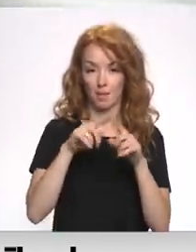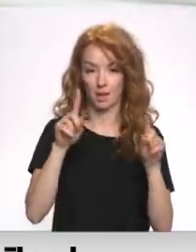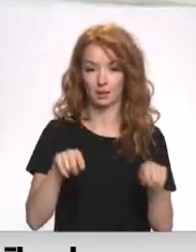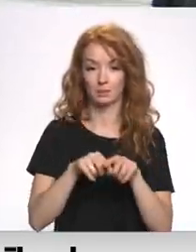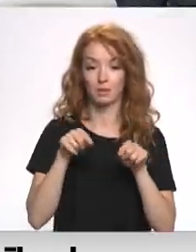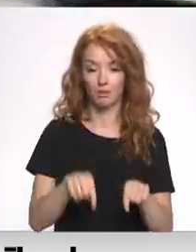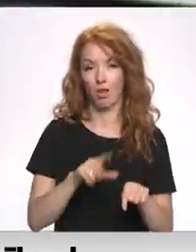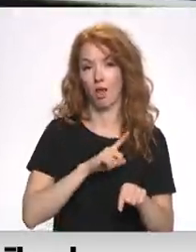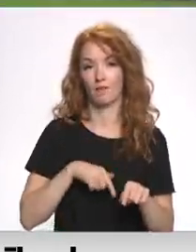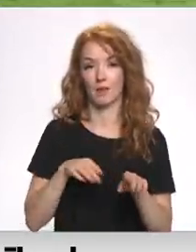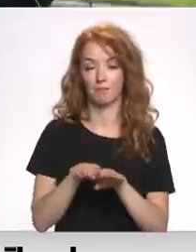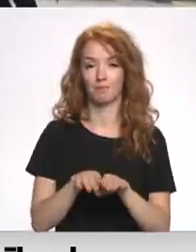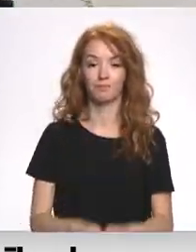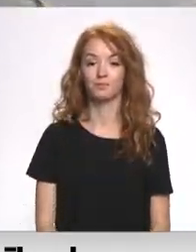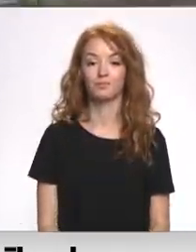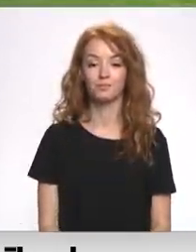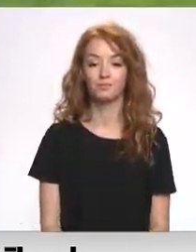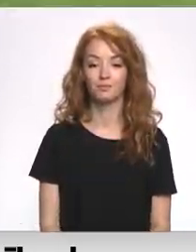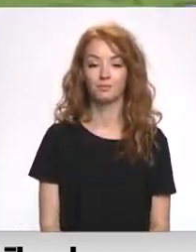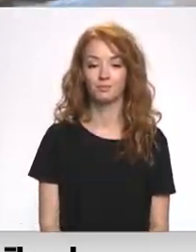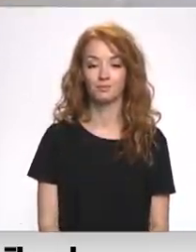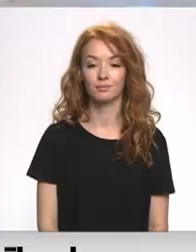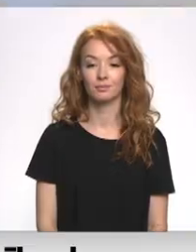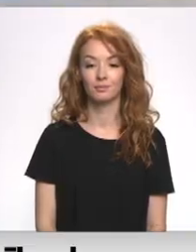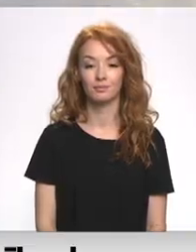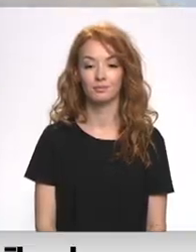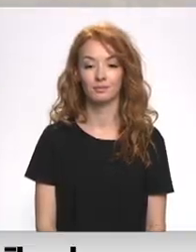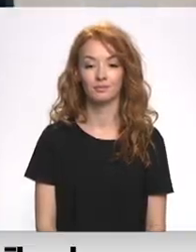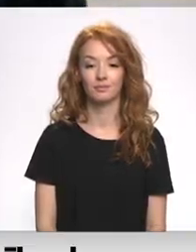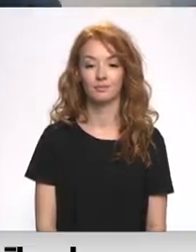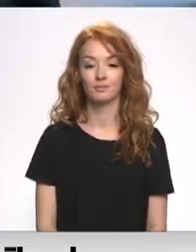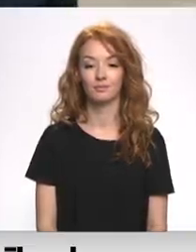Latvijas kinologiem. Beatrise Jakobsone, Andrejs Mažāns, Latgales reģionālā televīzija.